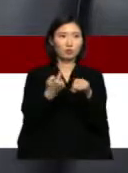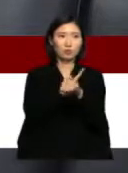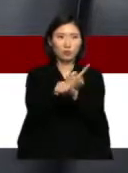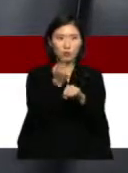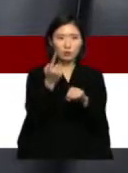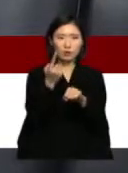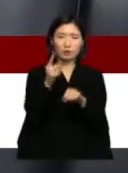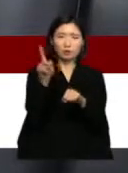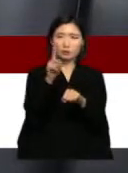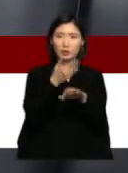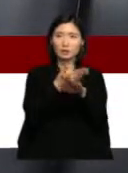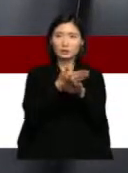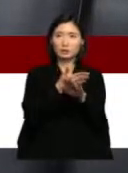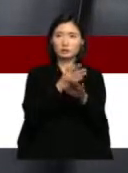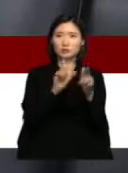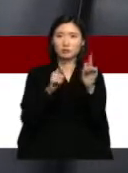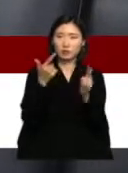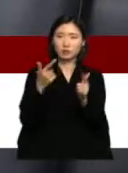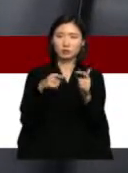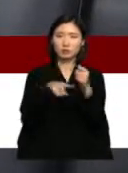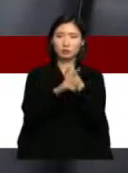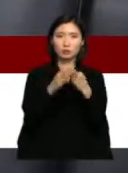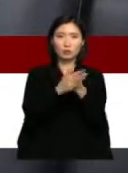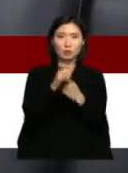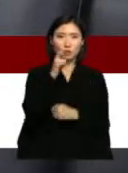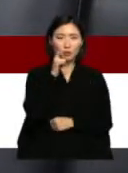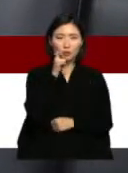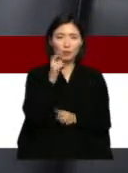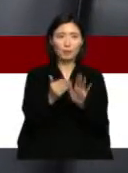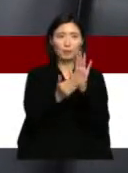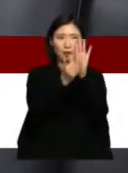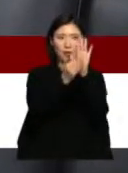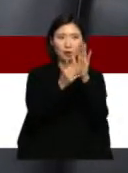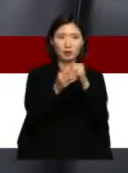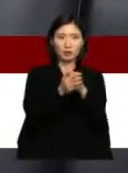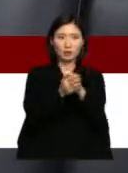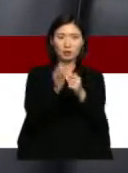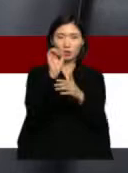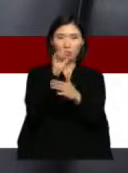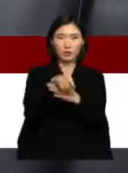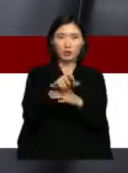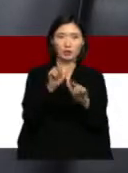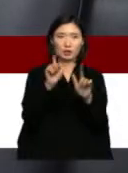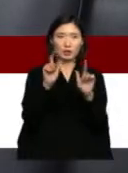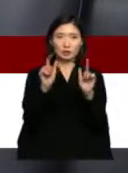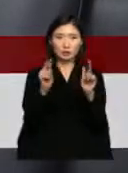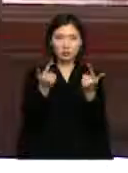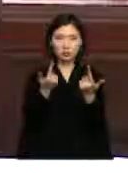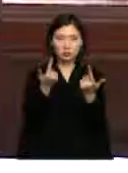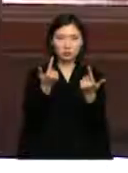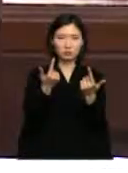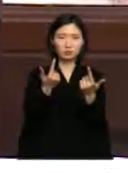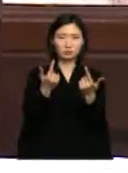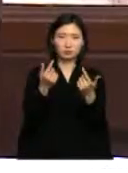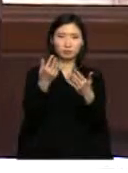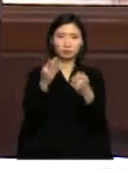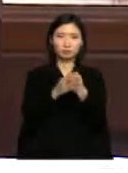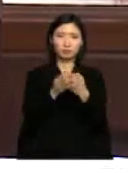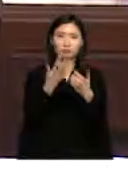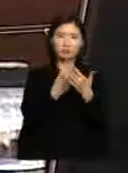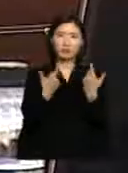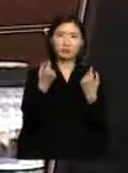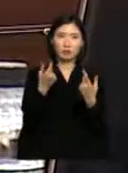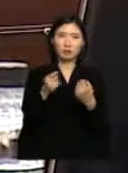못 해 주겠다고 하는 거는 뭐 안 해 주기 위한 어떤 핑계거리가 아닌가라는 생각이